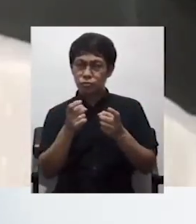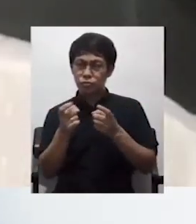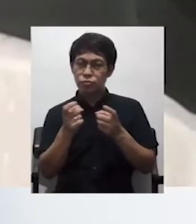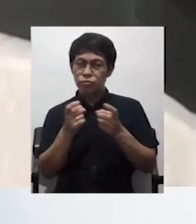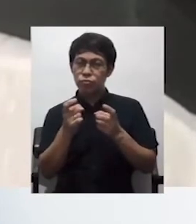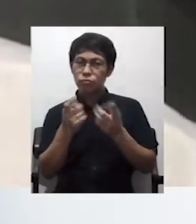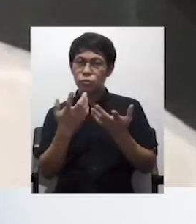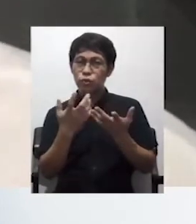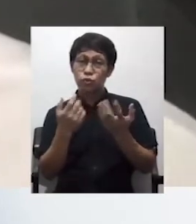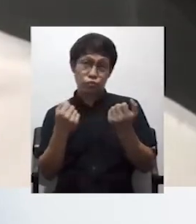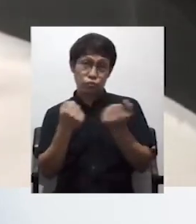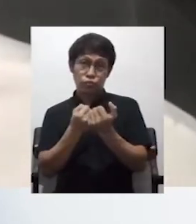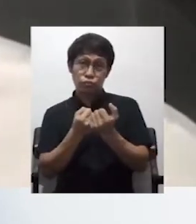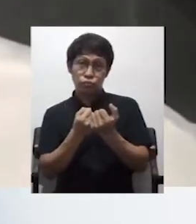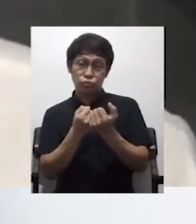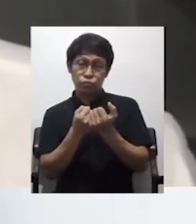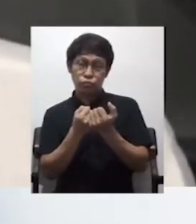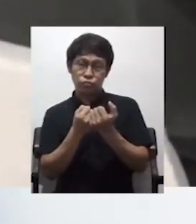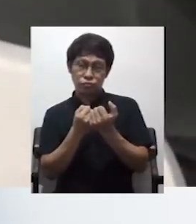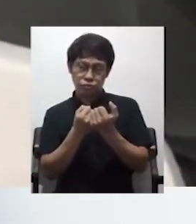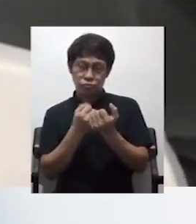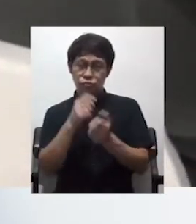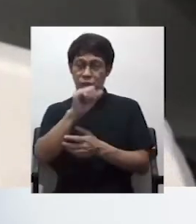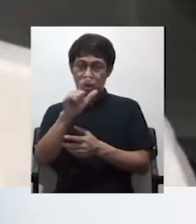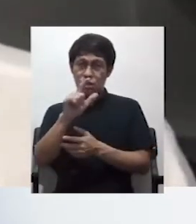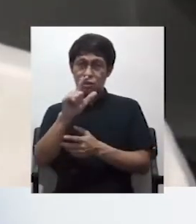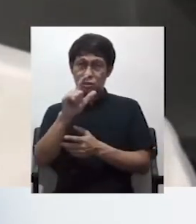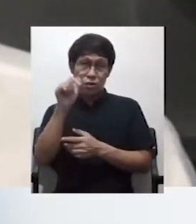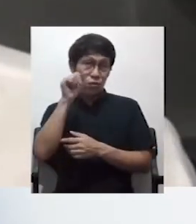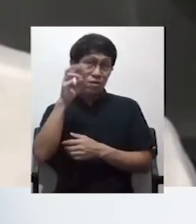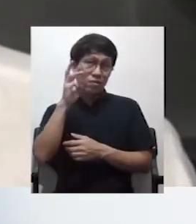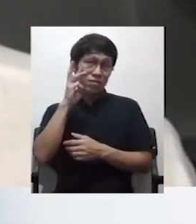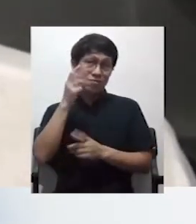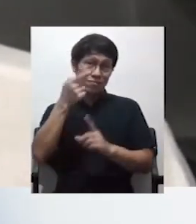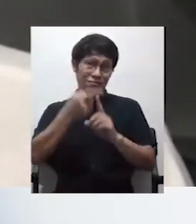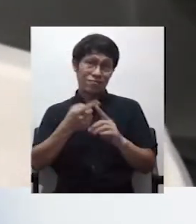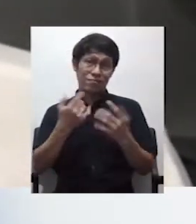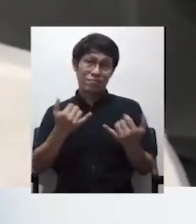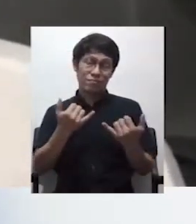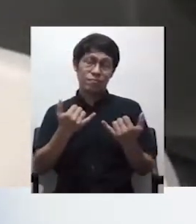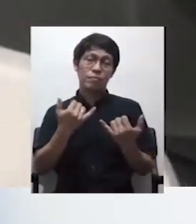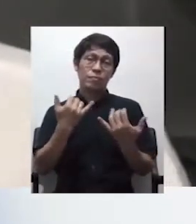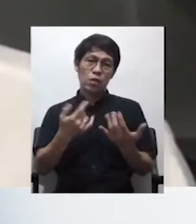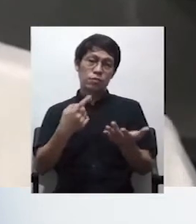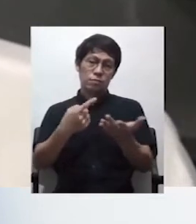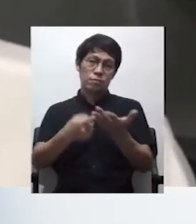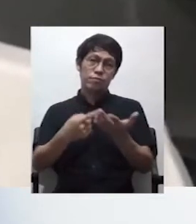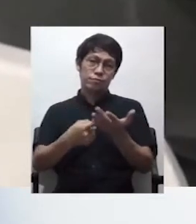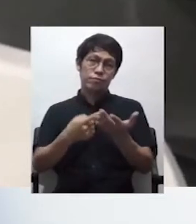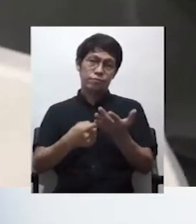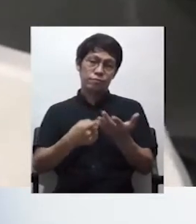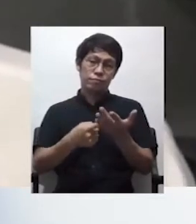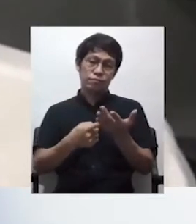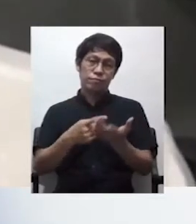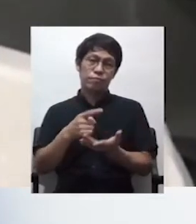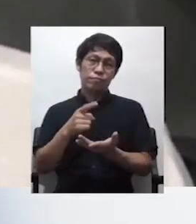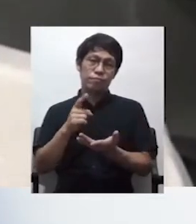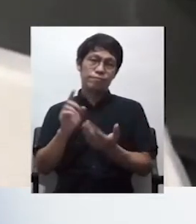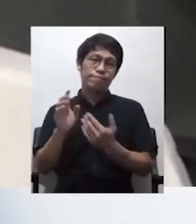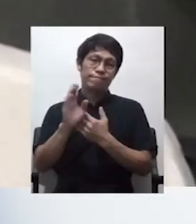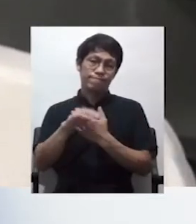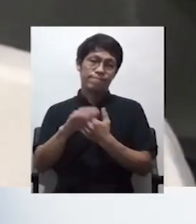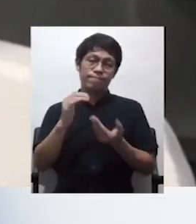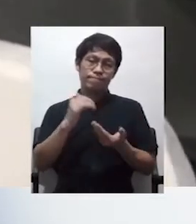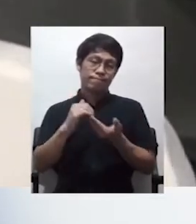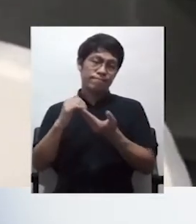Bilang suporta sa Leukemia Awareness Month, Pag-usapan natin ito sa ating